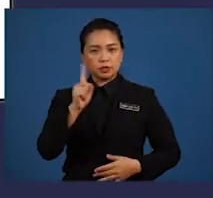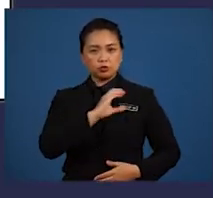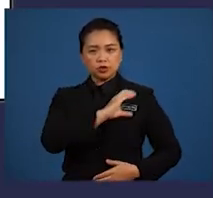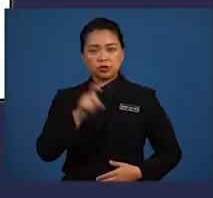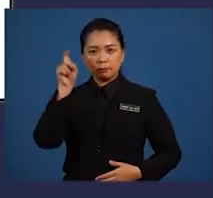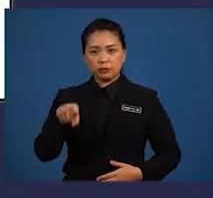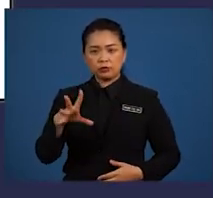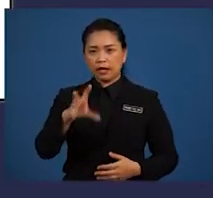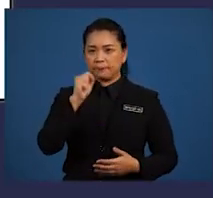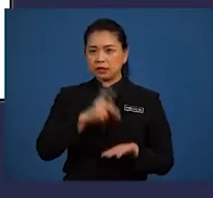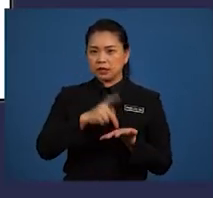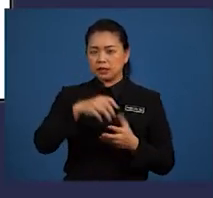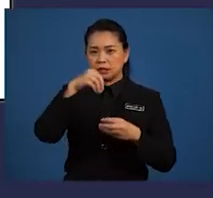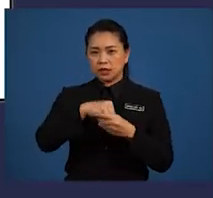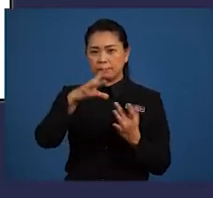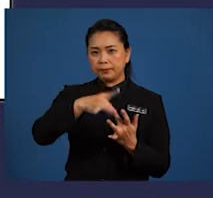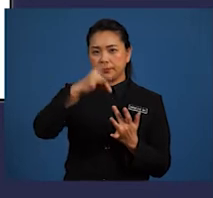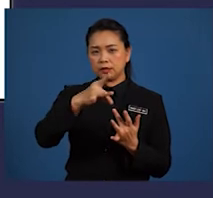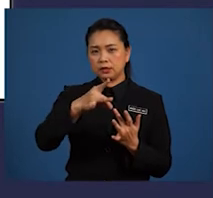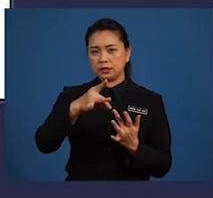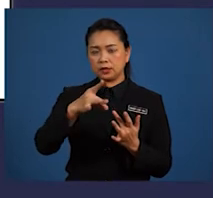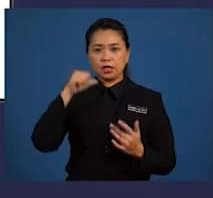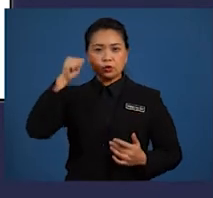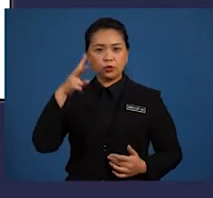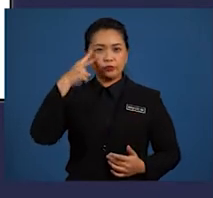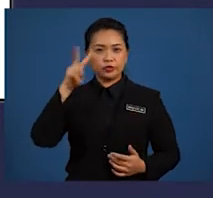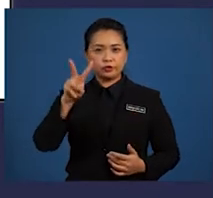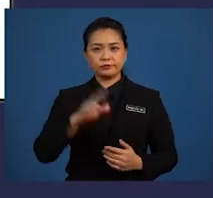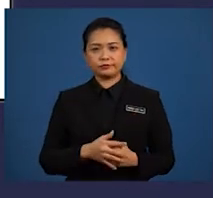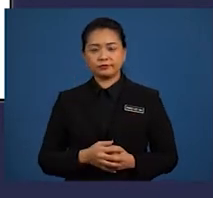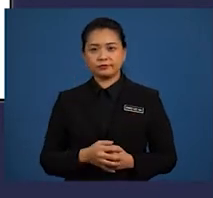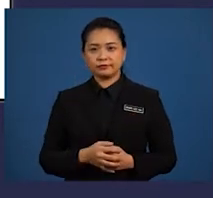satu ciri yang perlu diambil kira dalam pemilihan audiowizard